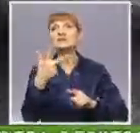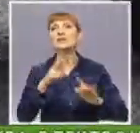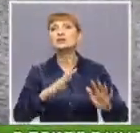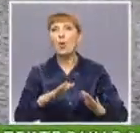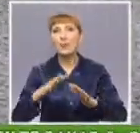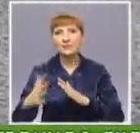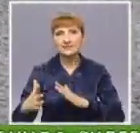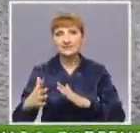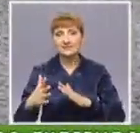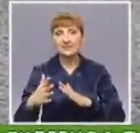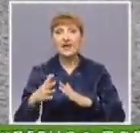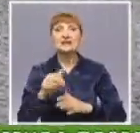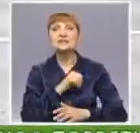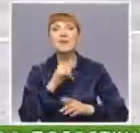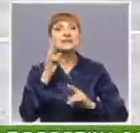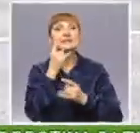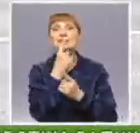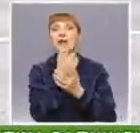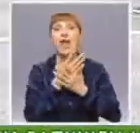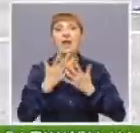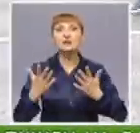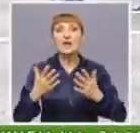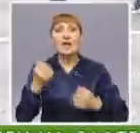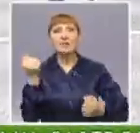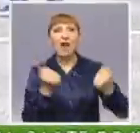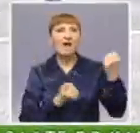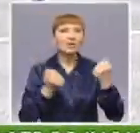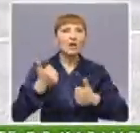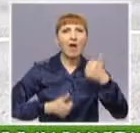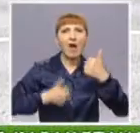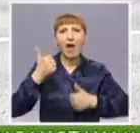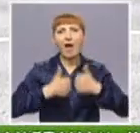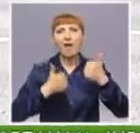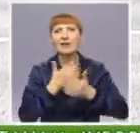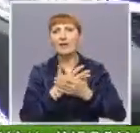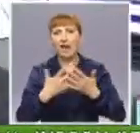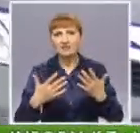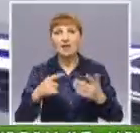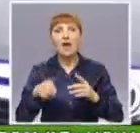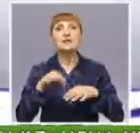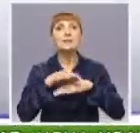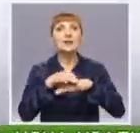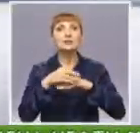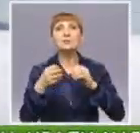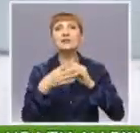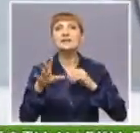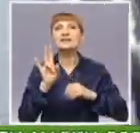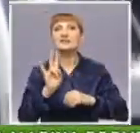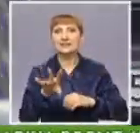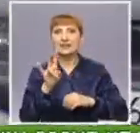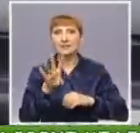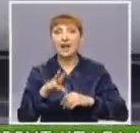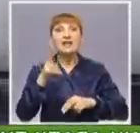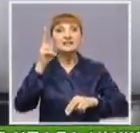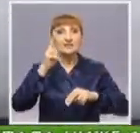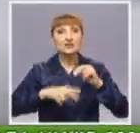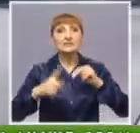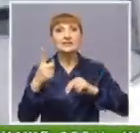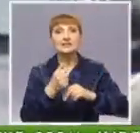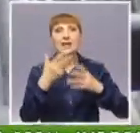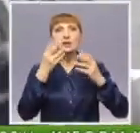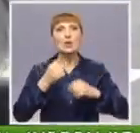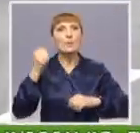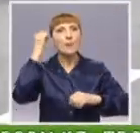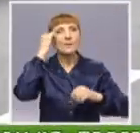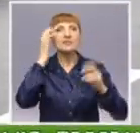рамках мероприятия. Самые зрелищные – это авторалли, байкер-шоу, автоледи. Они пройдут 15 ноября. Завершится неделя днем